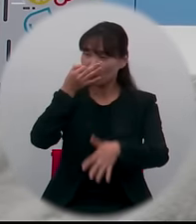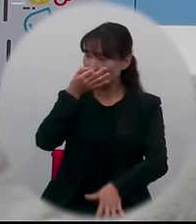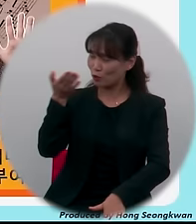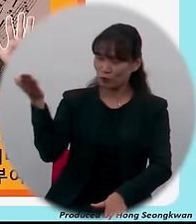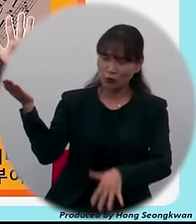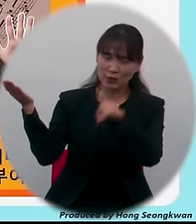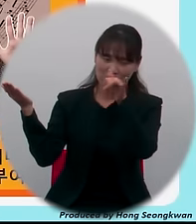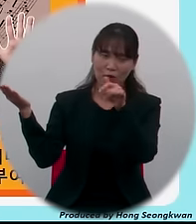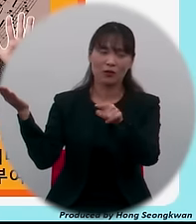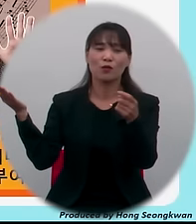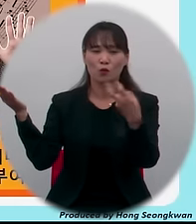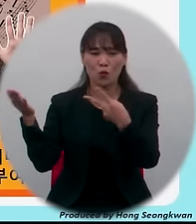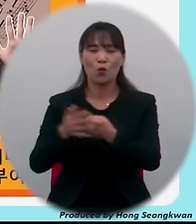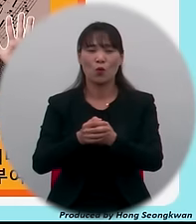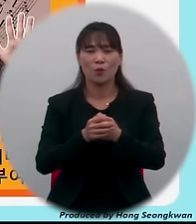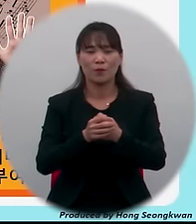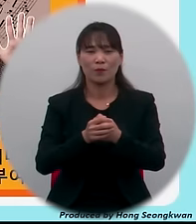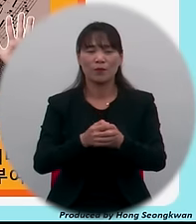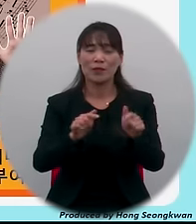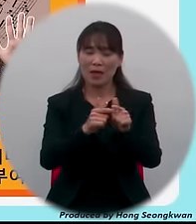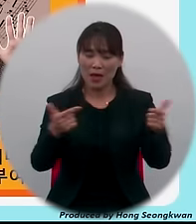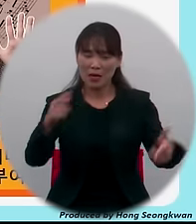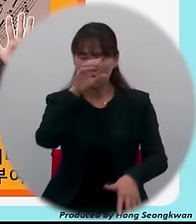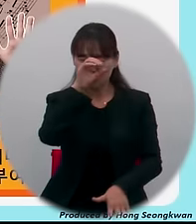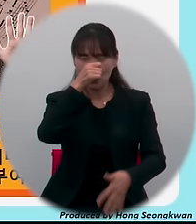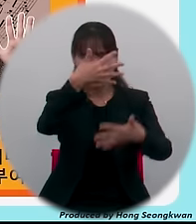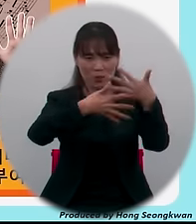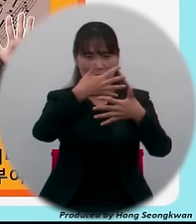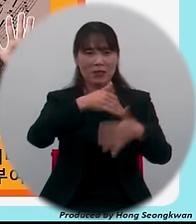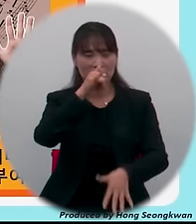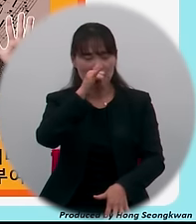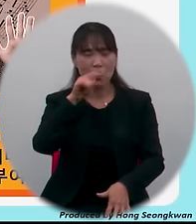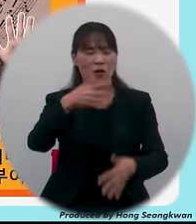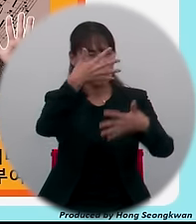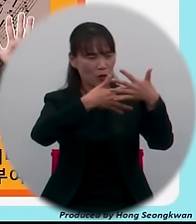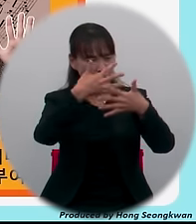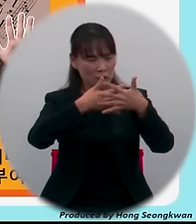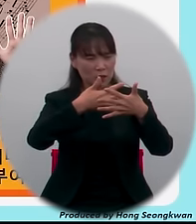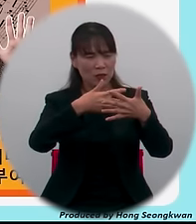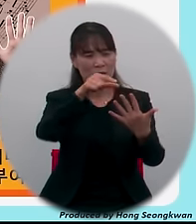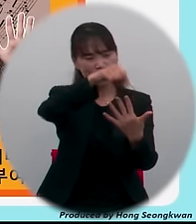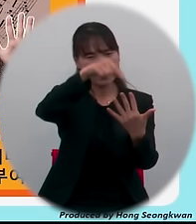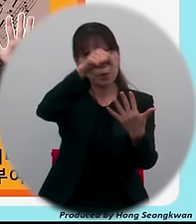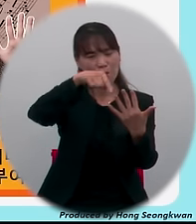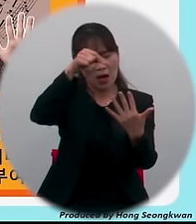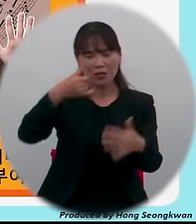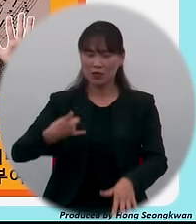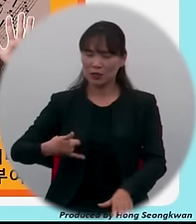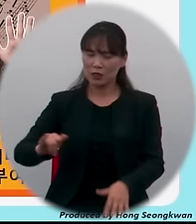중요해요 그래서 다음에 화면에서 보여 드리는 것과 마찬가지로 또 다양한 좋은 영상들이 있겠죠 이런